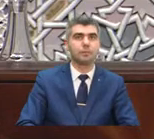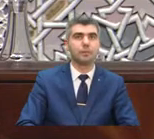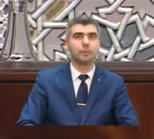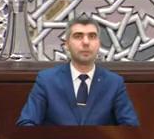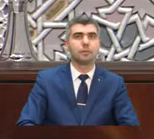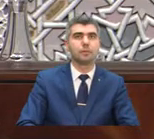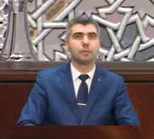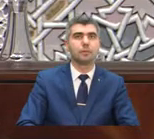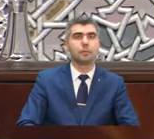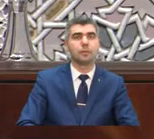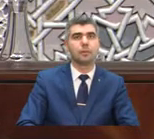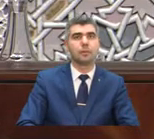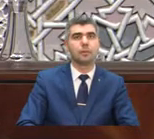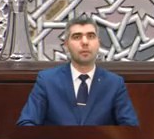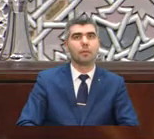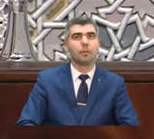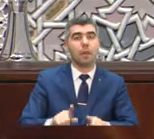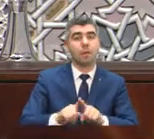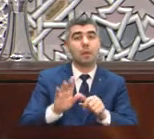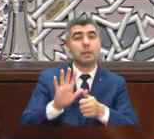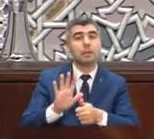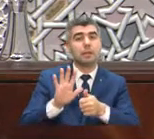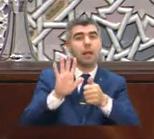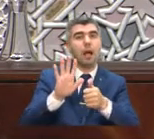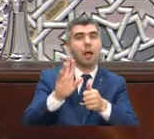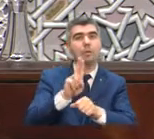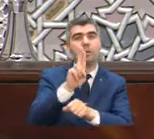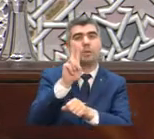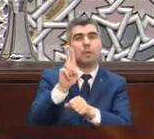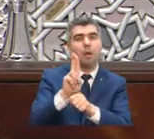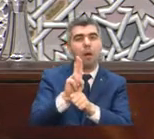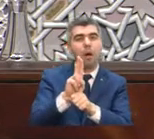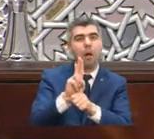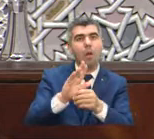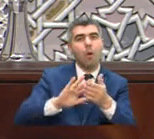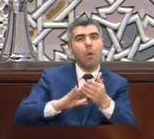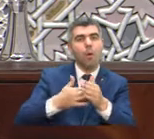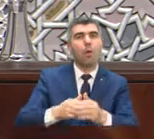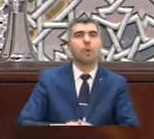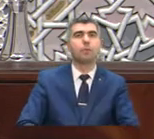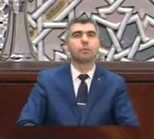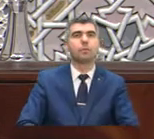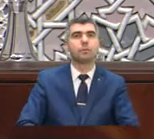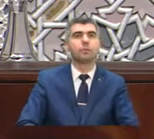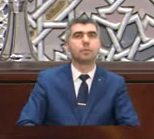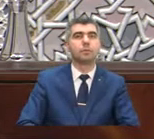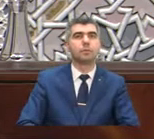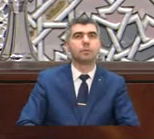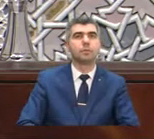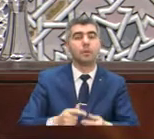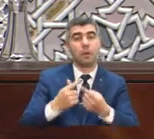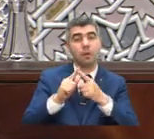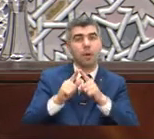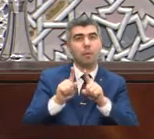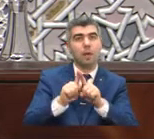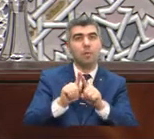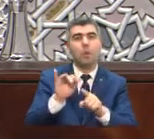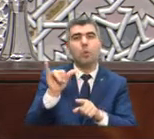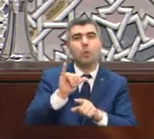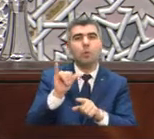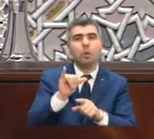ويتعلق، أو هناك ستة أسئلة وكلها آنية ولها وحدة الموضوع، ويتعلق الأمر بملابسة